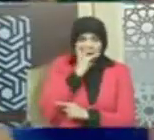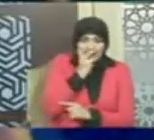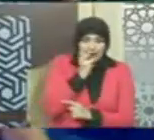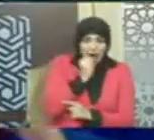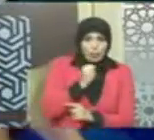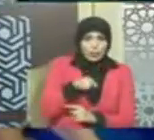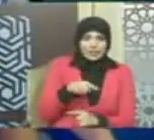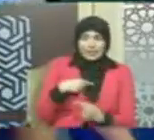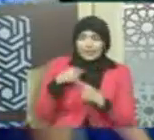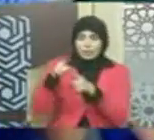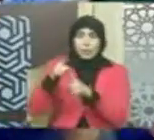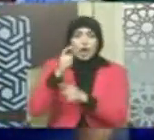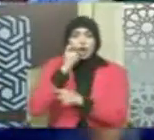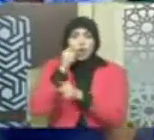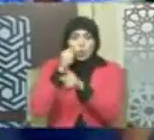الملائكة.